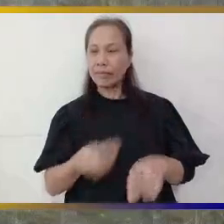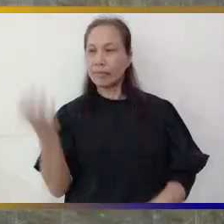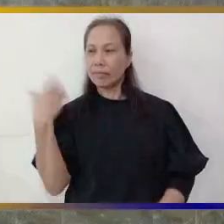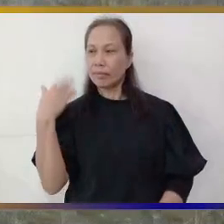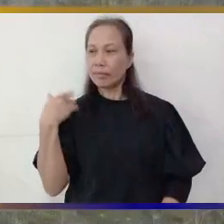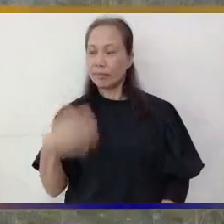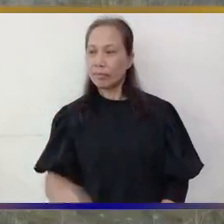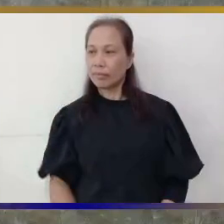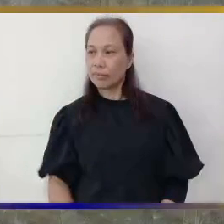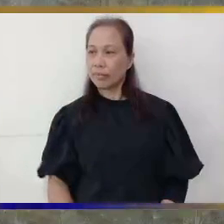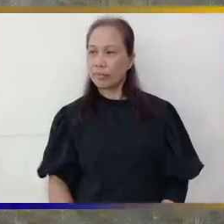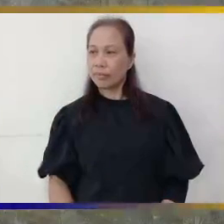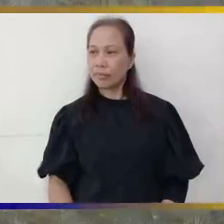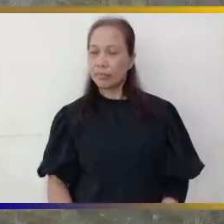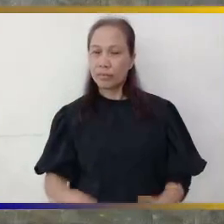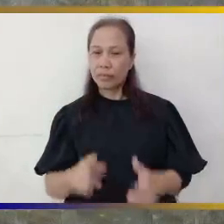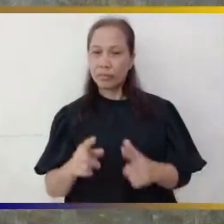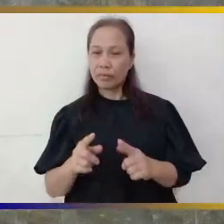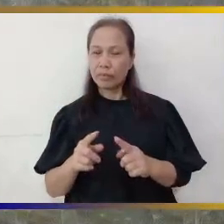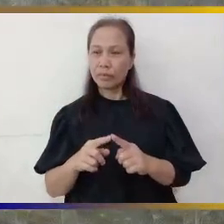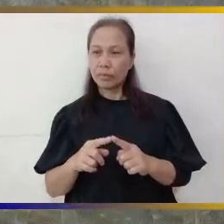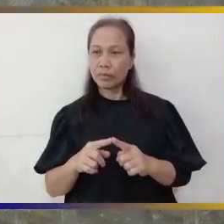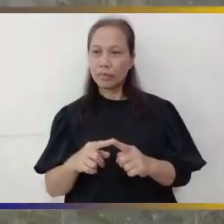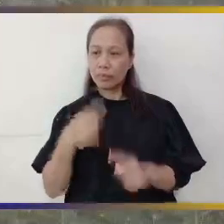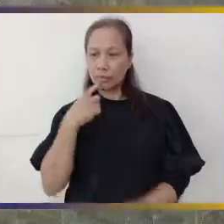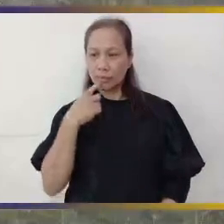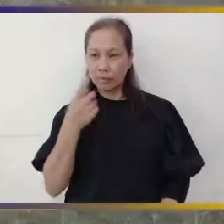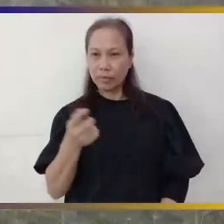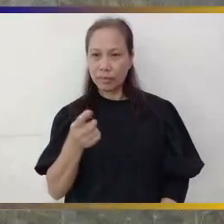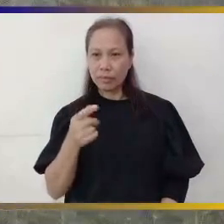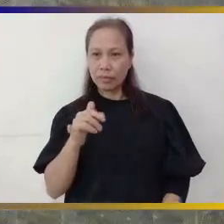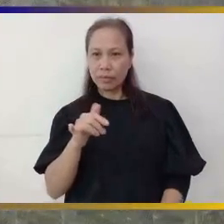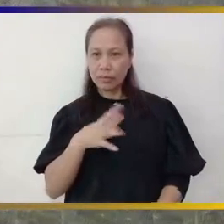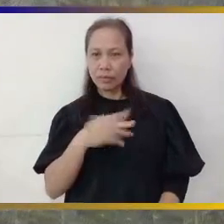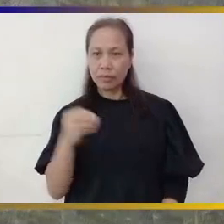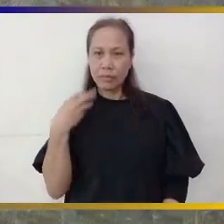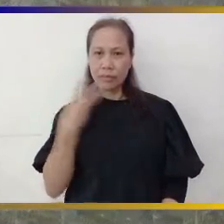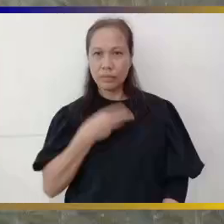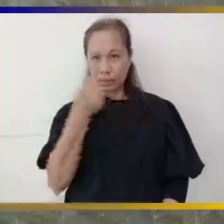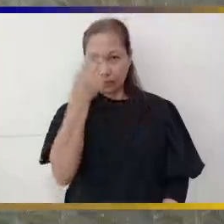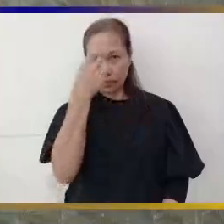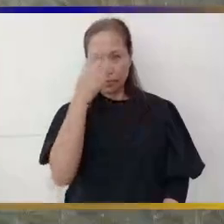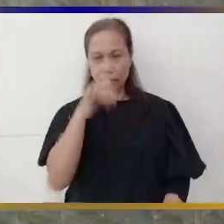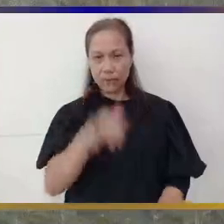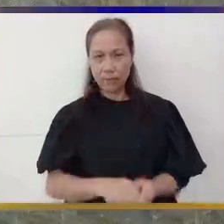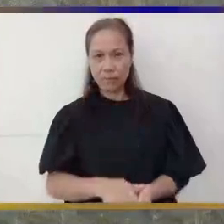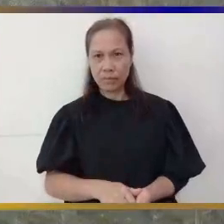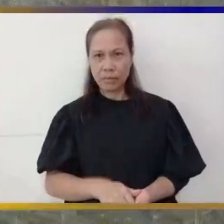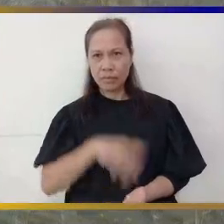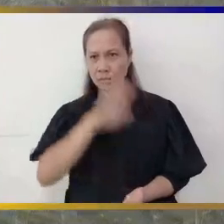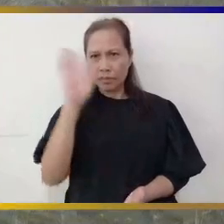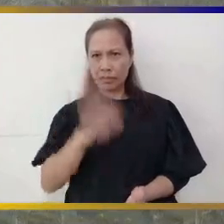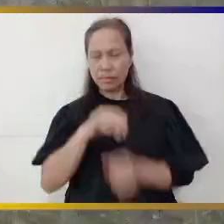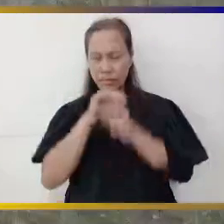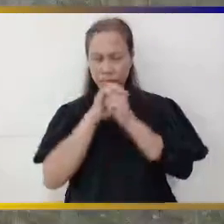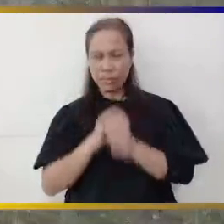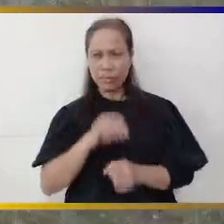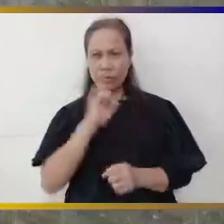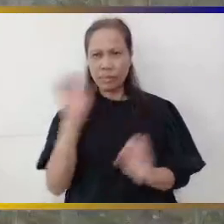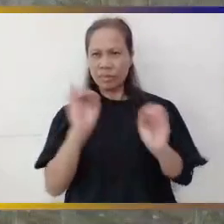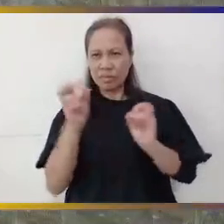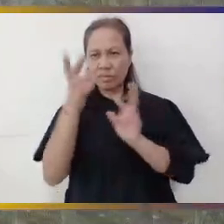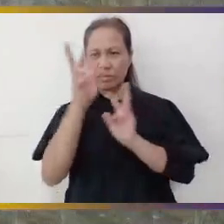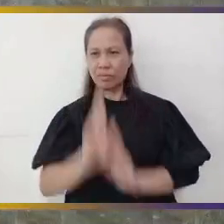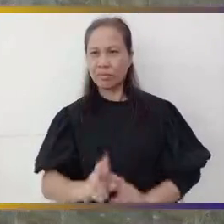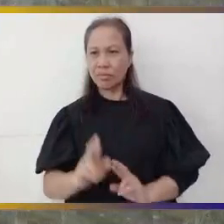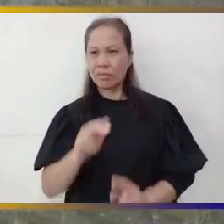h para masabi ko maunawaan ninyo dah hindi niyo na ako wiw at hindi niyo na ako nirerespeto hindi